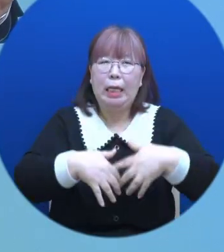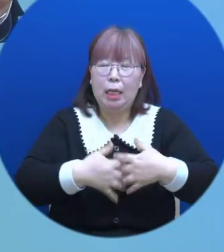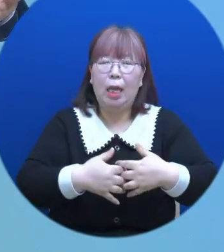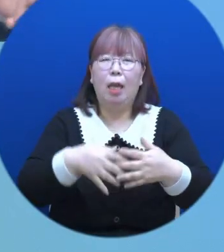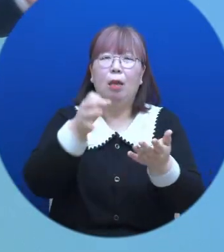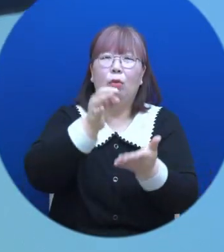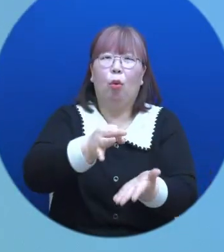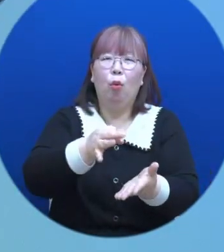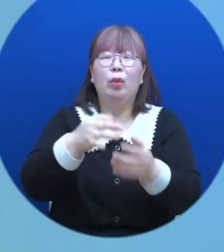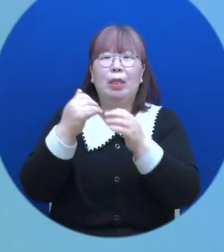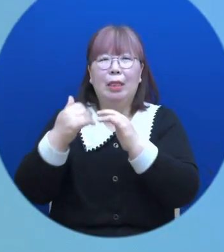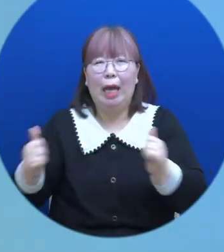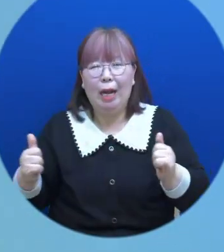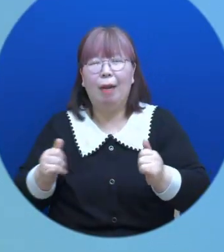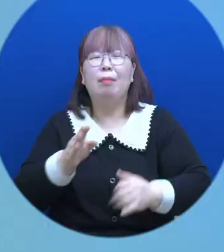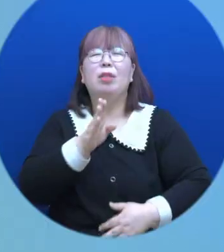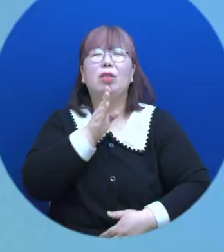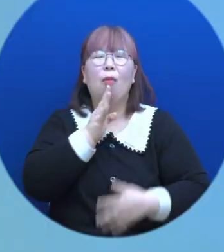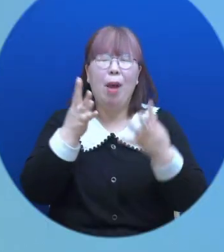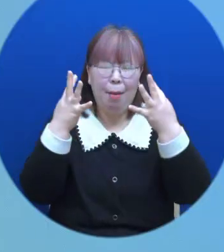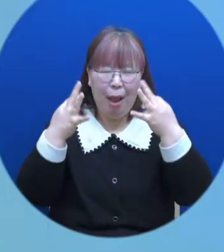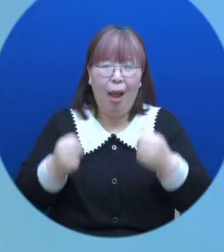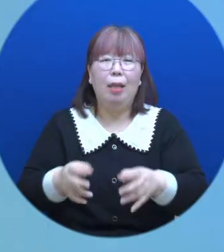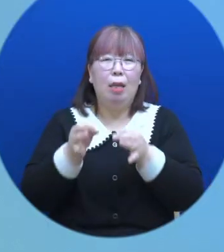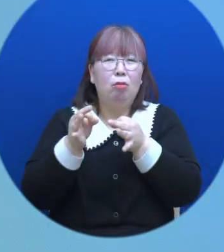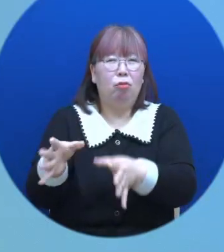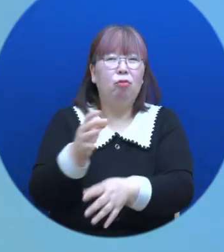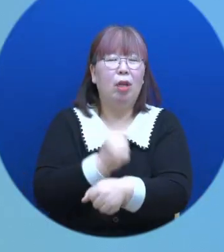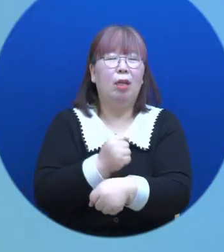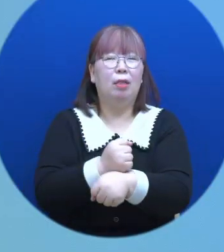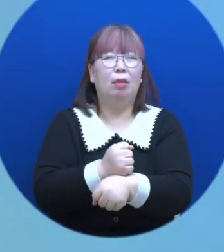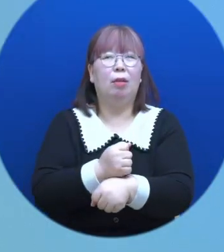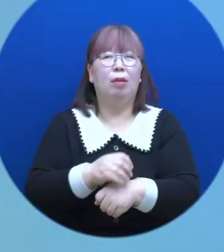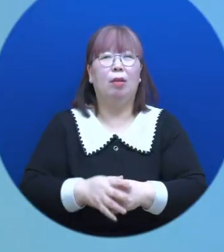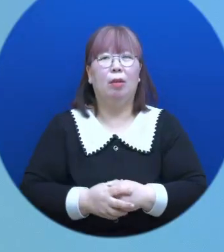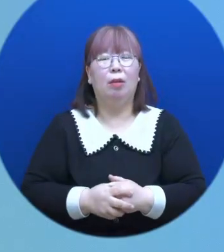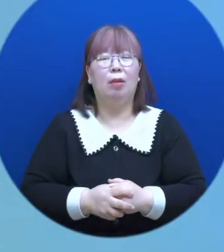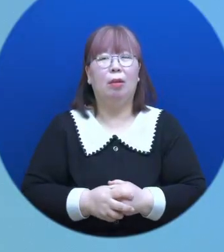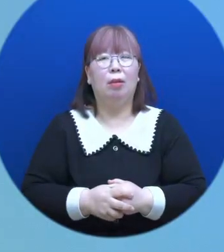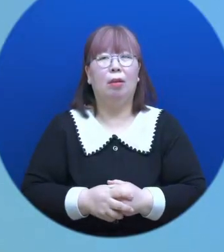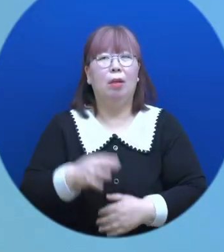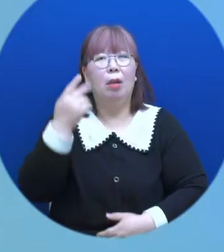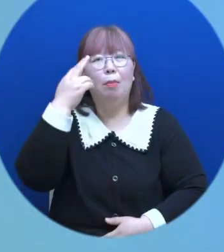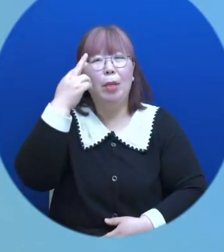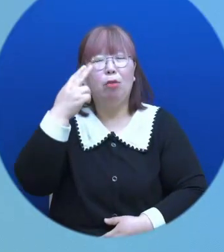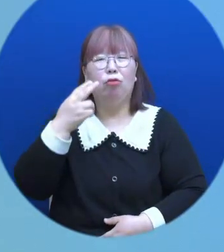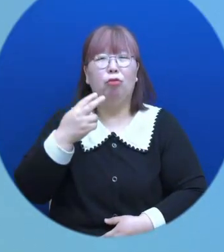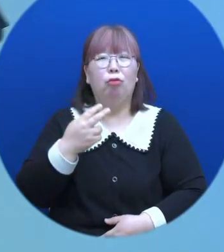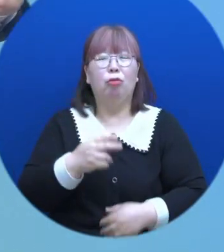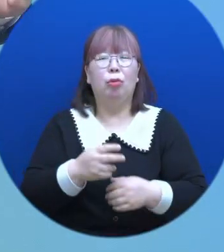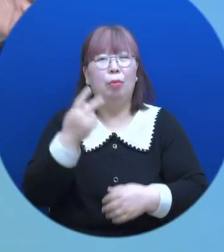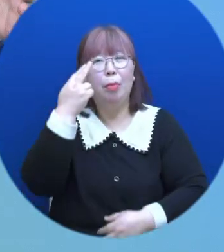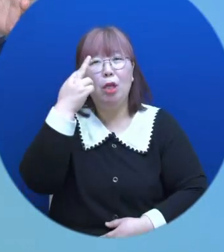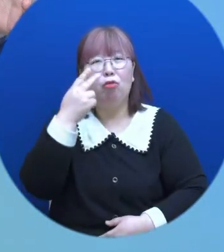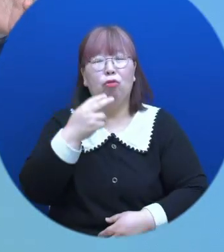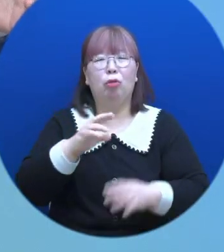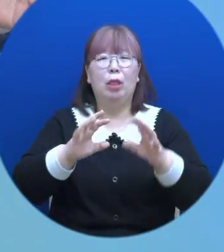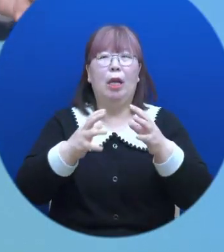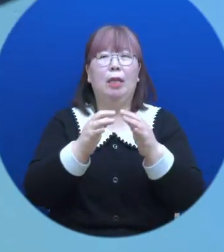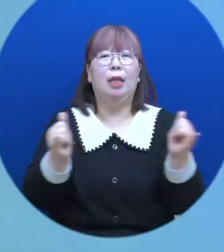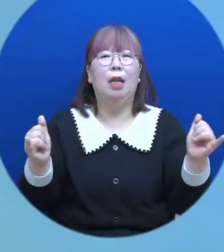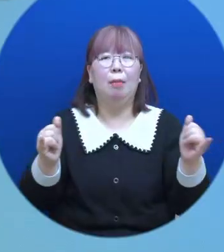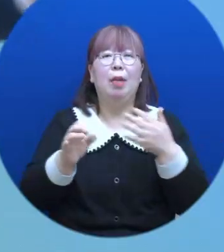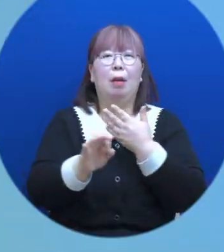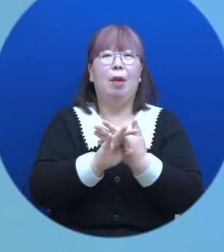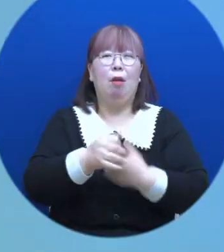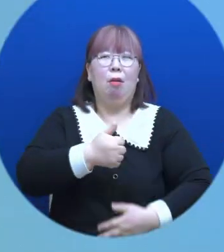인력, 상상할 수 없는 걸 투자하고 있잖아요. 미국 국민이라는 게 저런 자부심이 있구나.